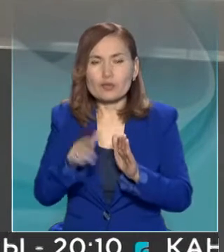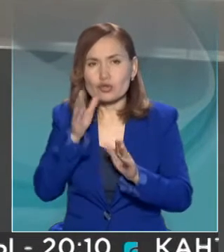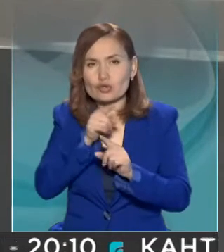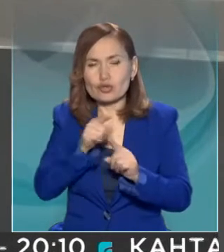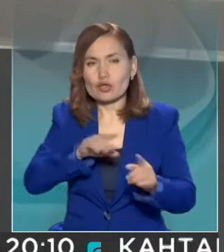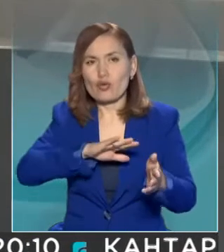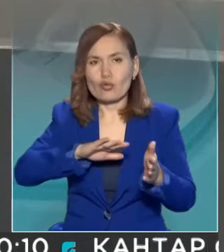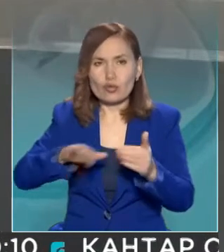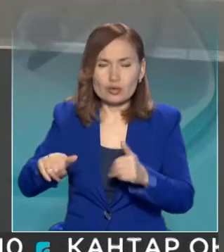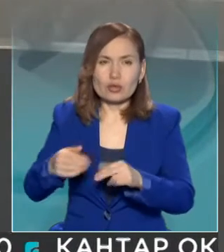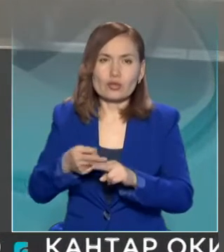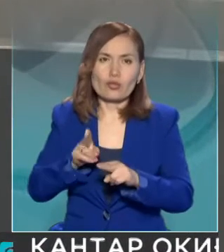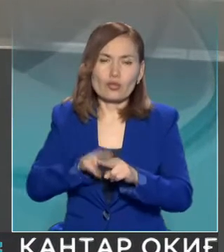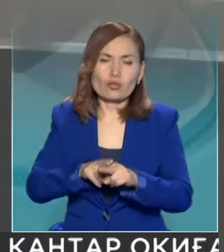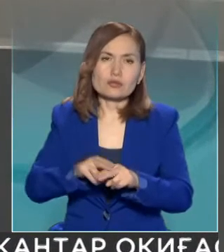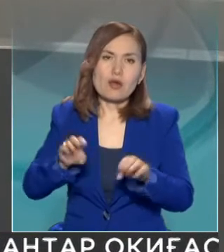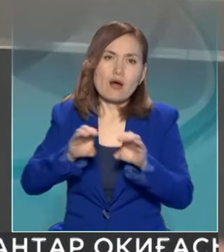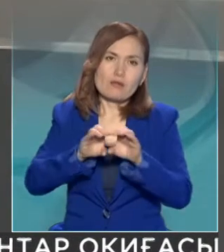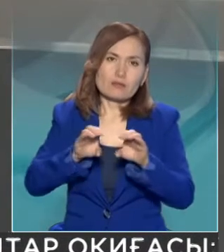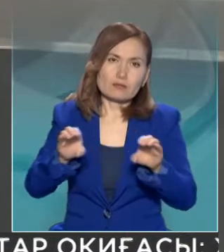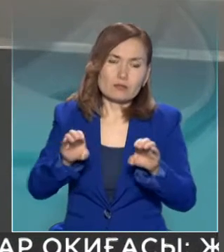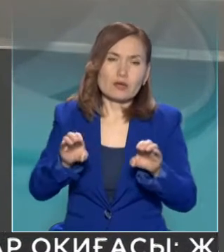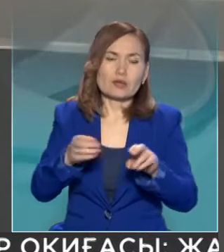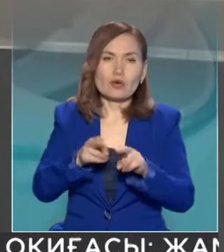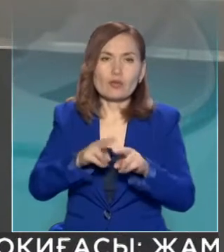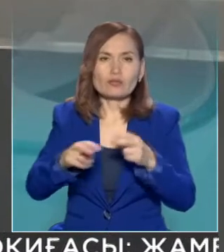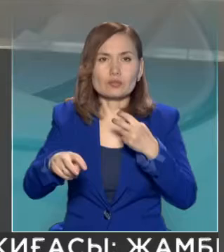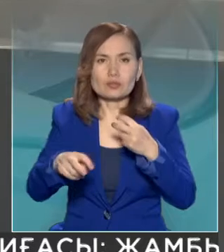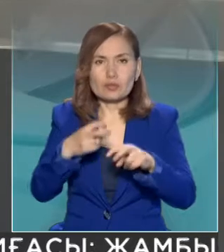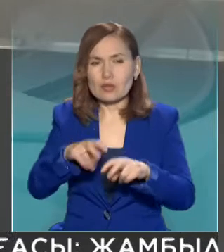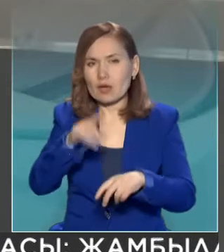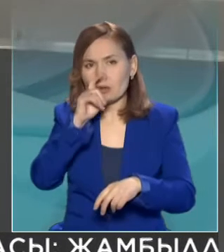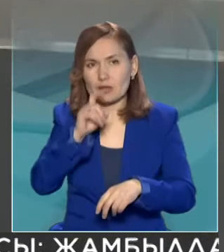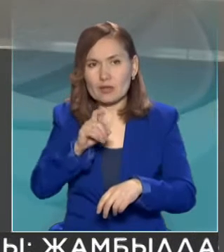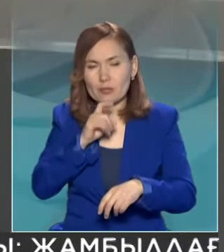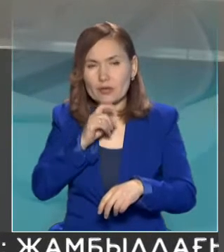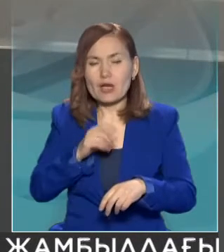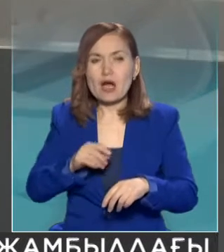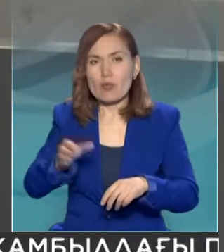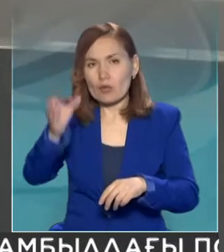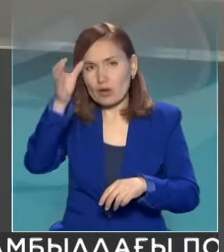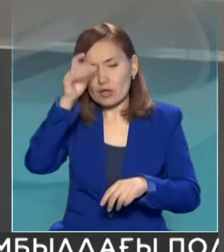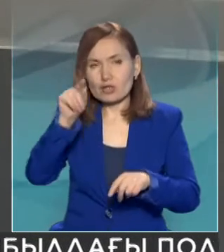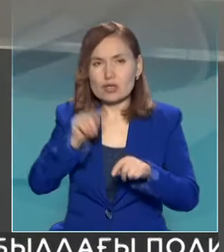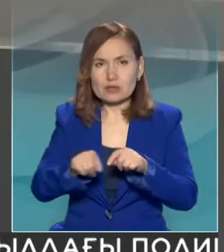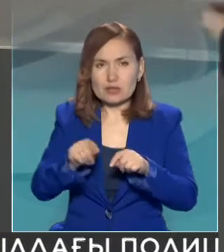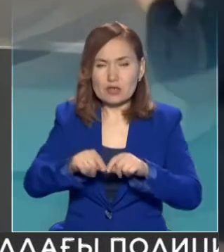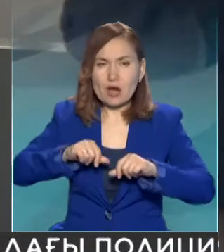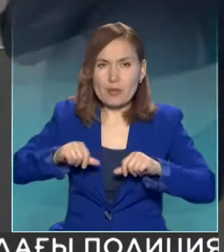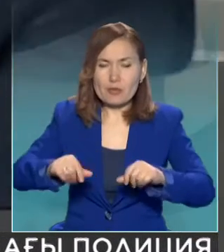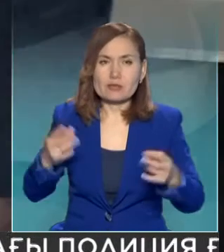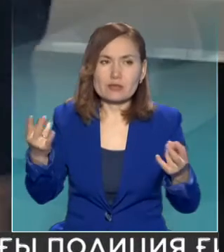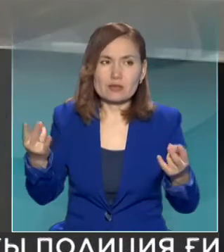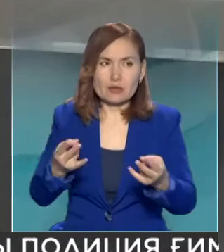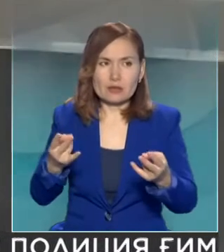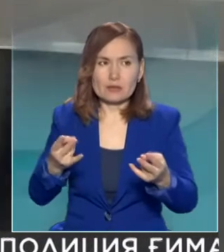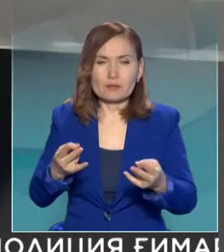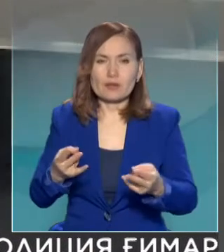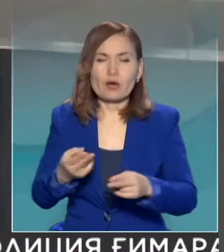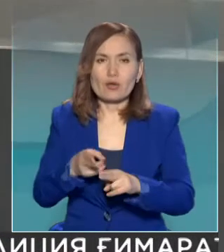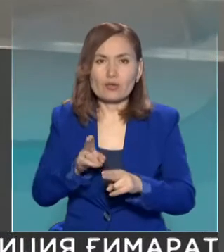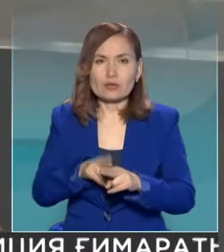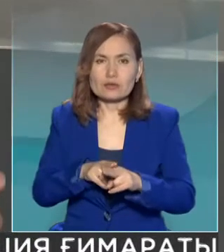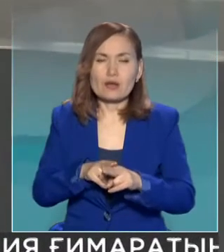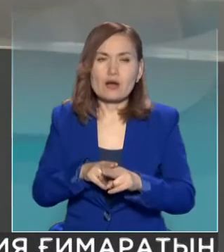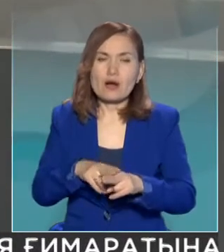Енді бәлкім ол ақтау орналасқан ба, ол жағын білмедім мен. Оны зерттеу керек, оны зерттейтінде адамдарды көретінде жөндегі третий сторона дейді ол